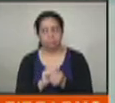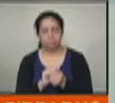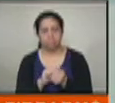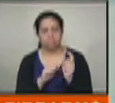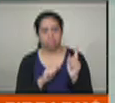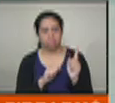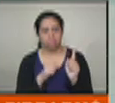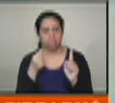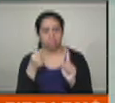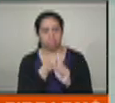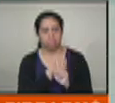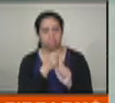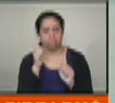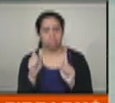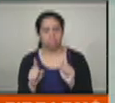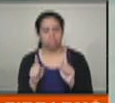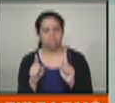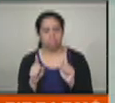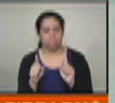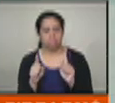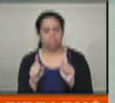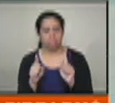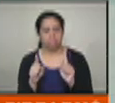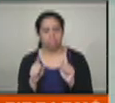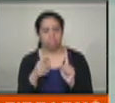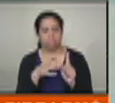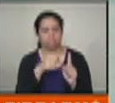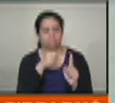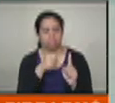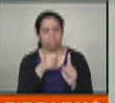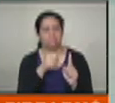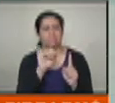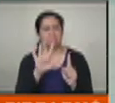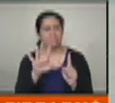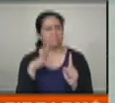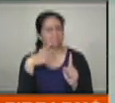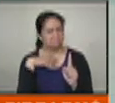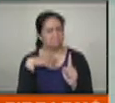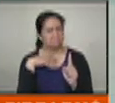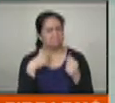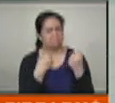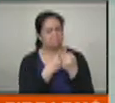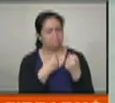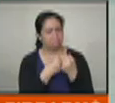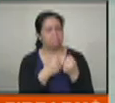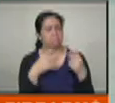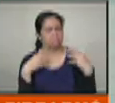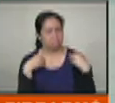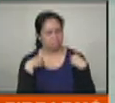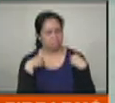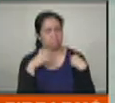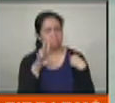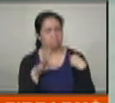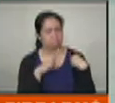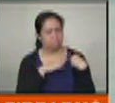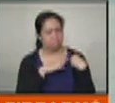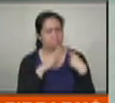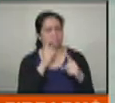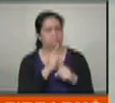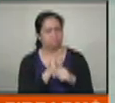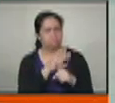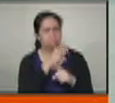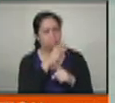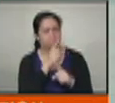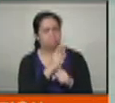Yan po nasuntok nung isang naligawan kasi hawak ko po biglang nagpupukulan. Oo nga sir, meron na nga pong bugbugan. Aminado na ho nga yung